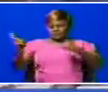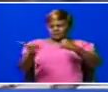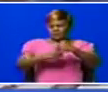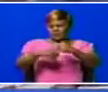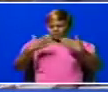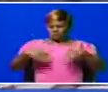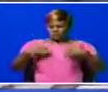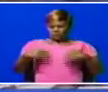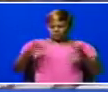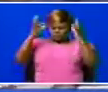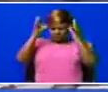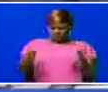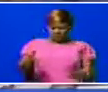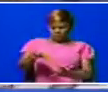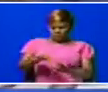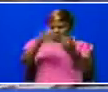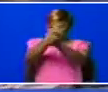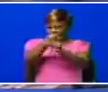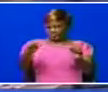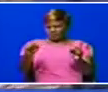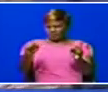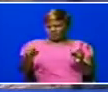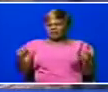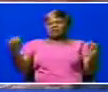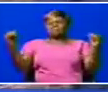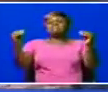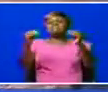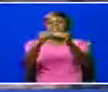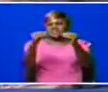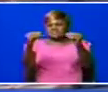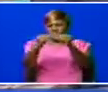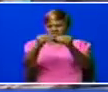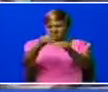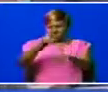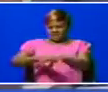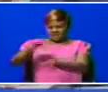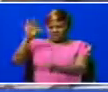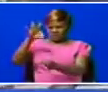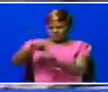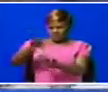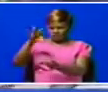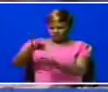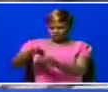ya kwamba watachagua rais. Tutaonana na wao kwa debe.